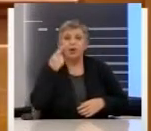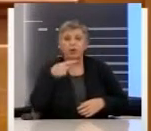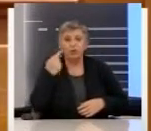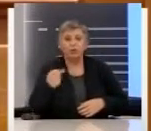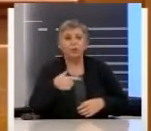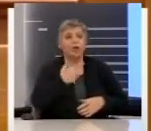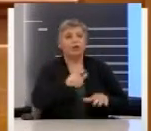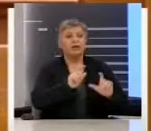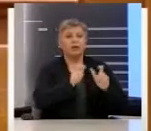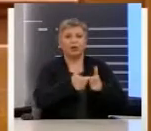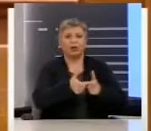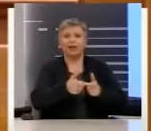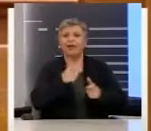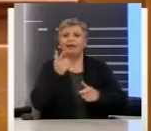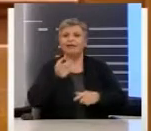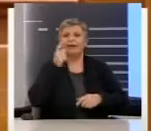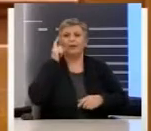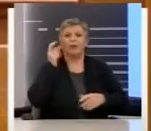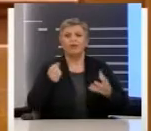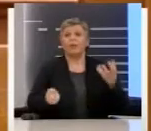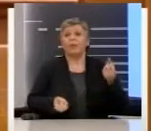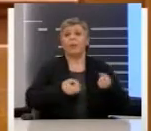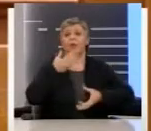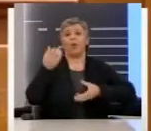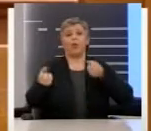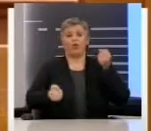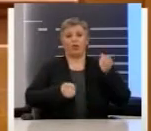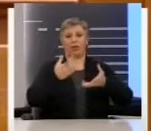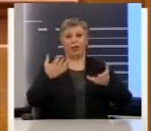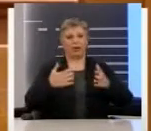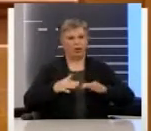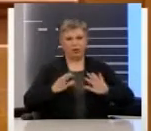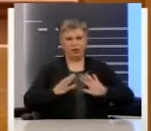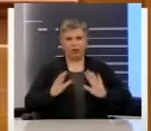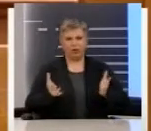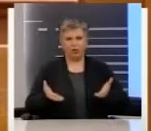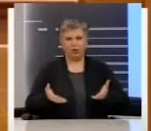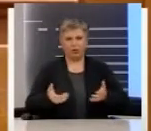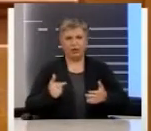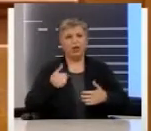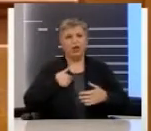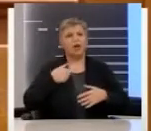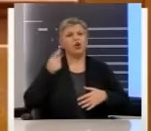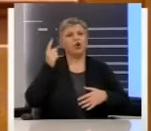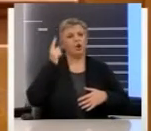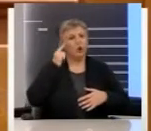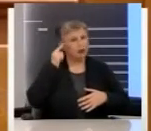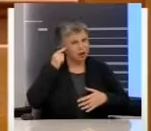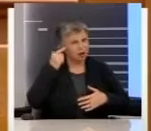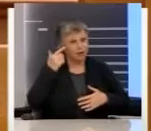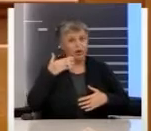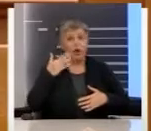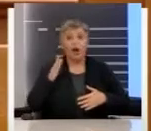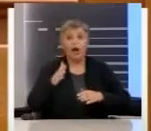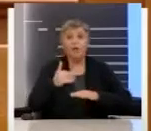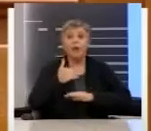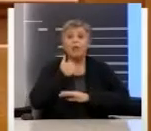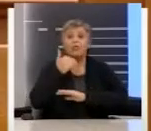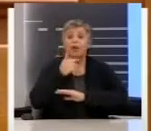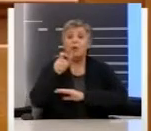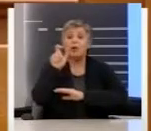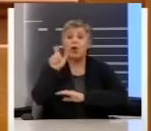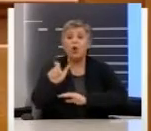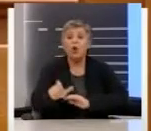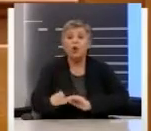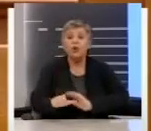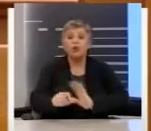μόδα, ως οτιδήποτε. Εγώ καταλαβαίνω ακριβώς, όταν δεν υπάρχει η δικαιοπρακτική δυνατότητα, ότι κάπως